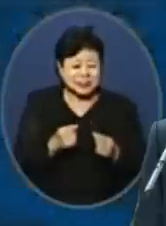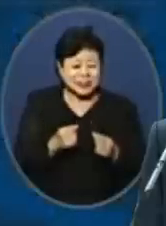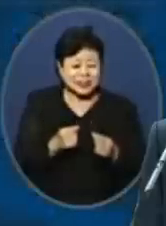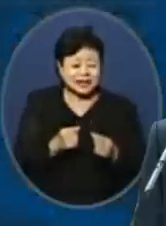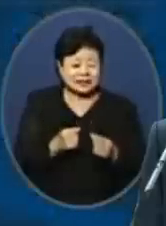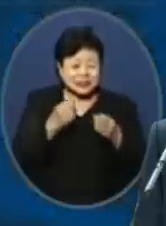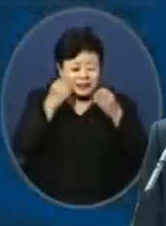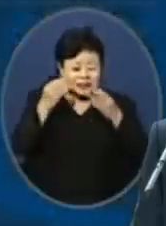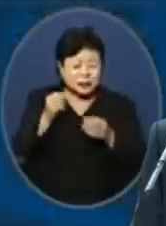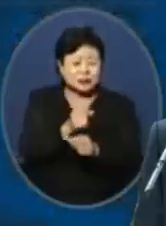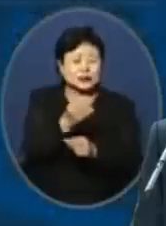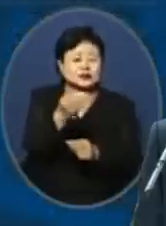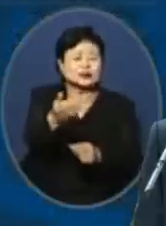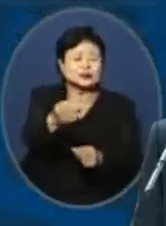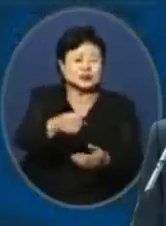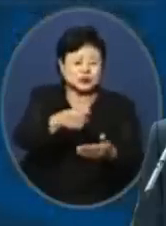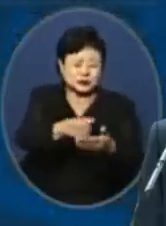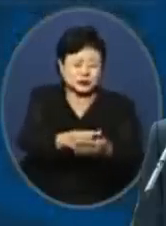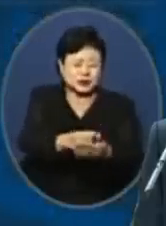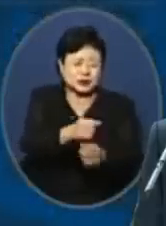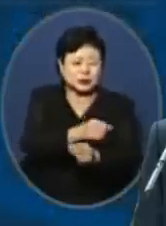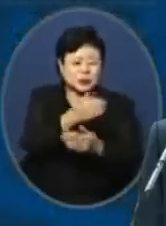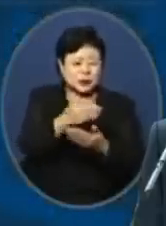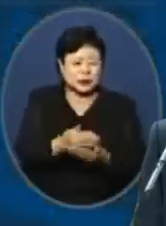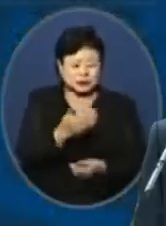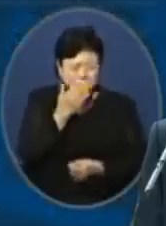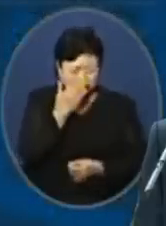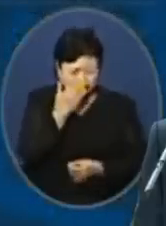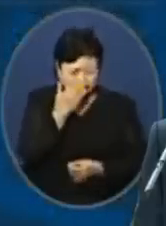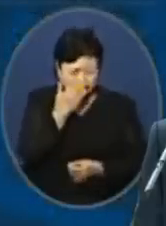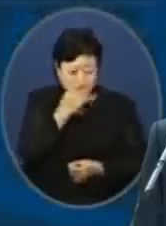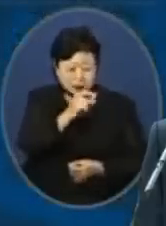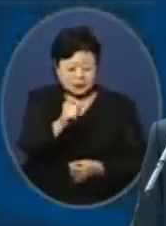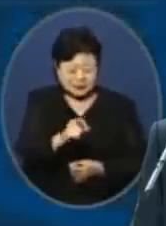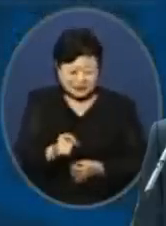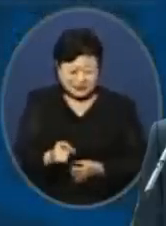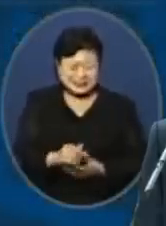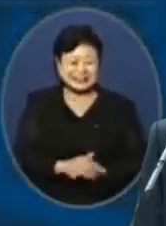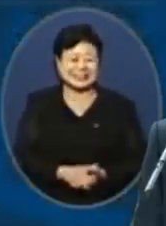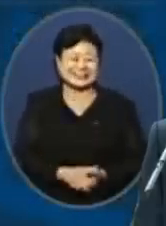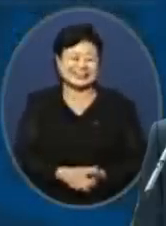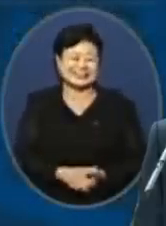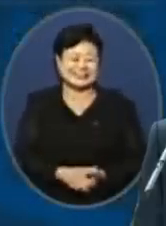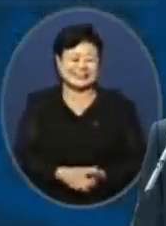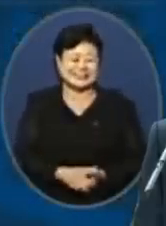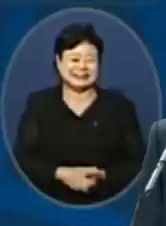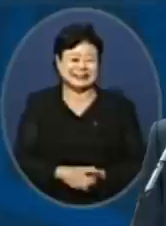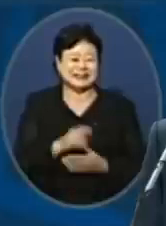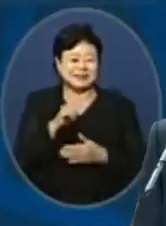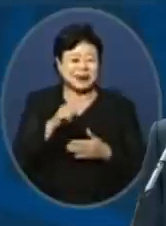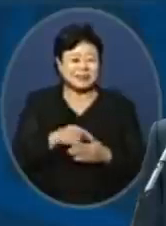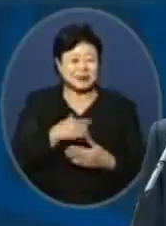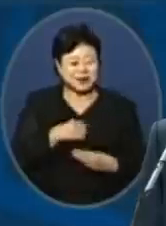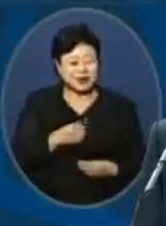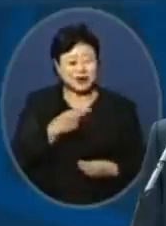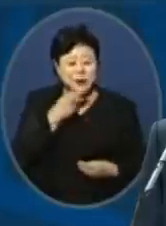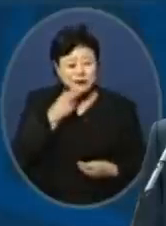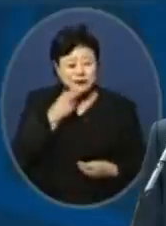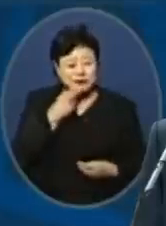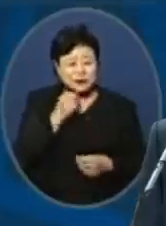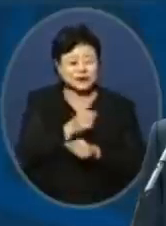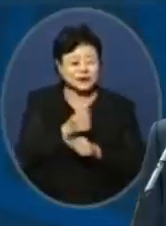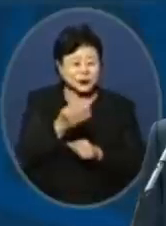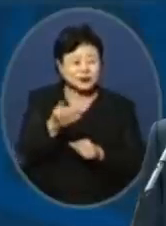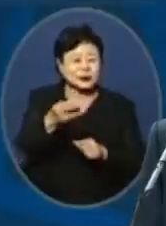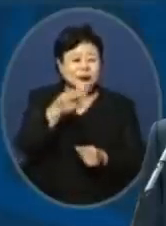날마다 새롭게 용서하는 용기, 용서받는 겸손이라고 일기에 썼습니다. 마음의 평안이 평화가